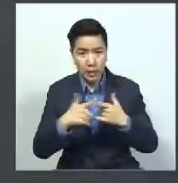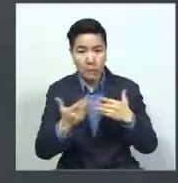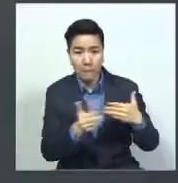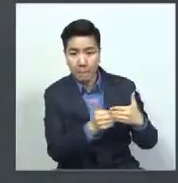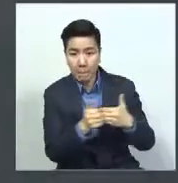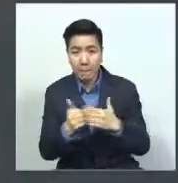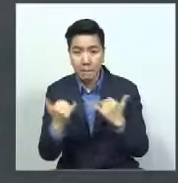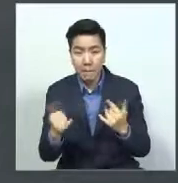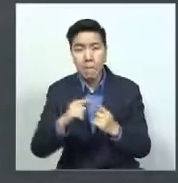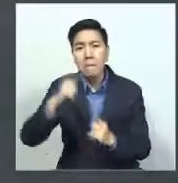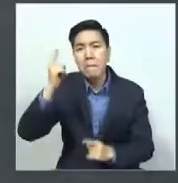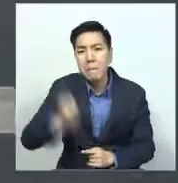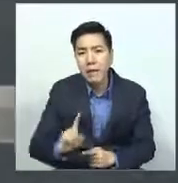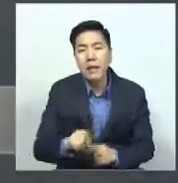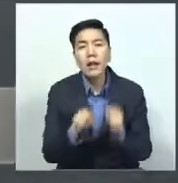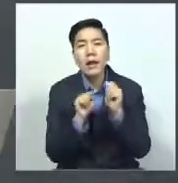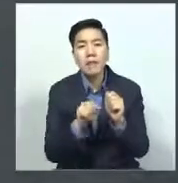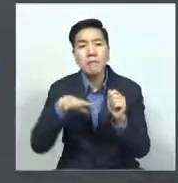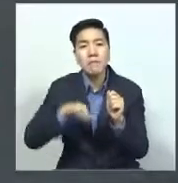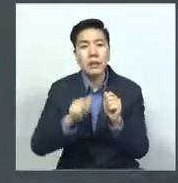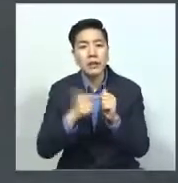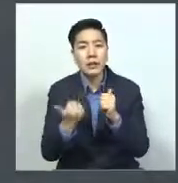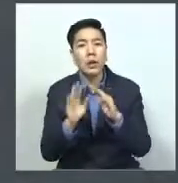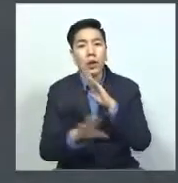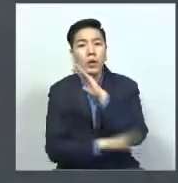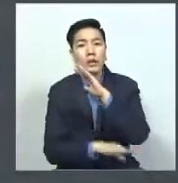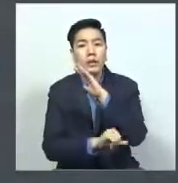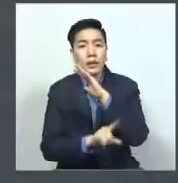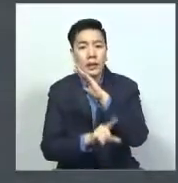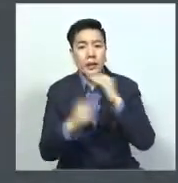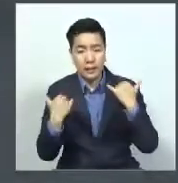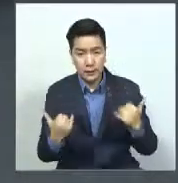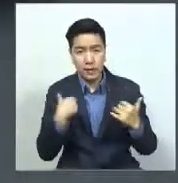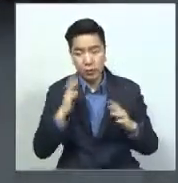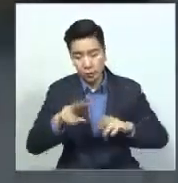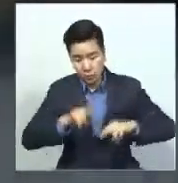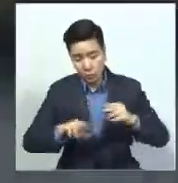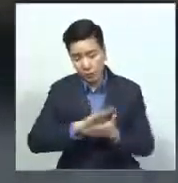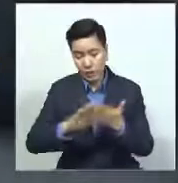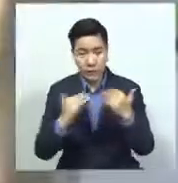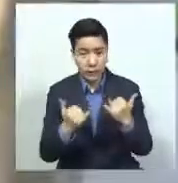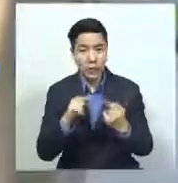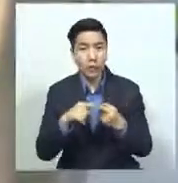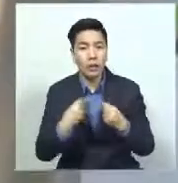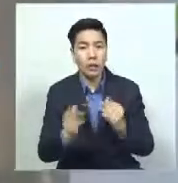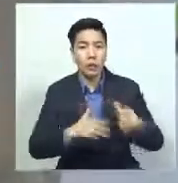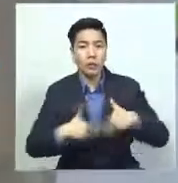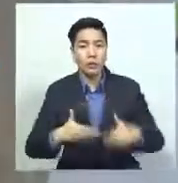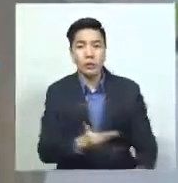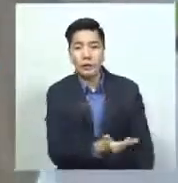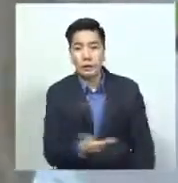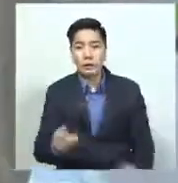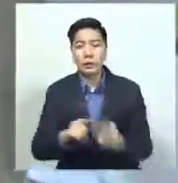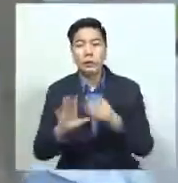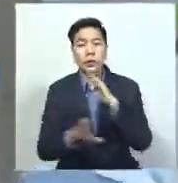ที่ที่พาไปเนี่ยนะคะเป็นพื้นที่อำเภอเมืองจังหวัดยะลาค่ะวันนี้การดูแลความปลอดภัยให้กับประชาชนใน